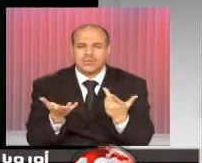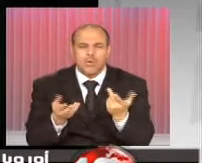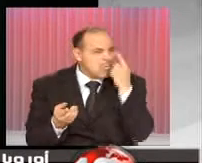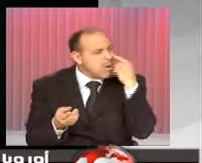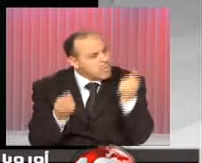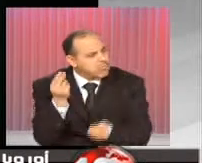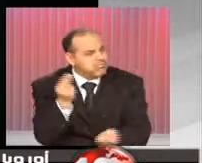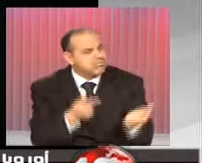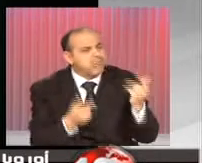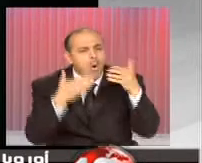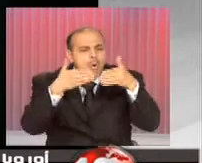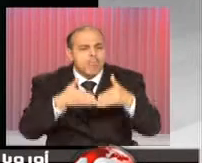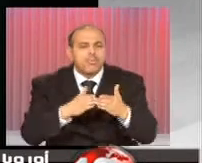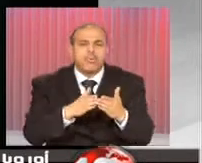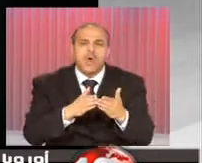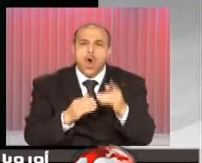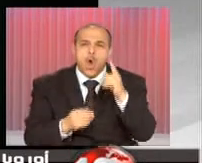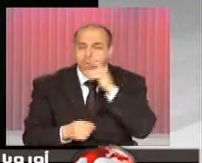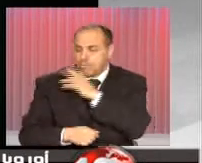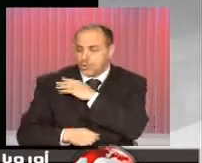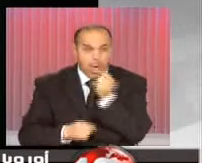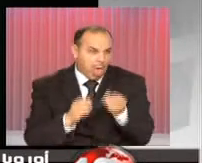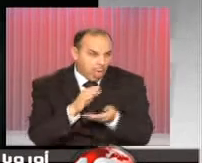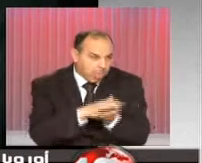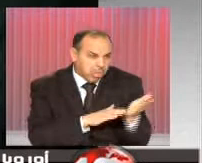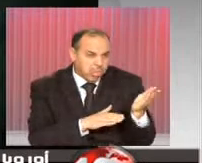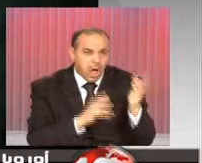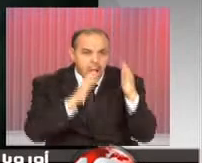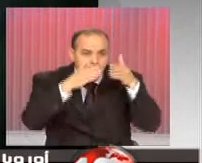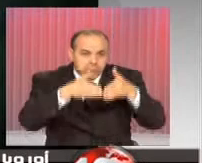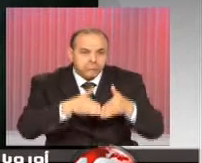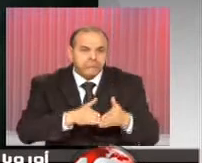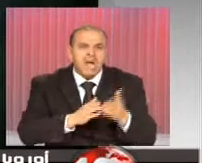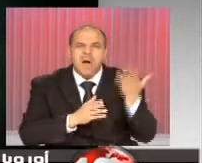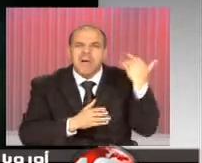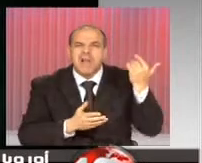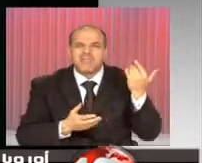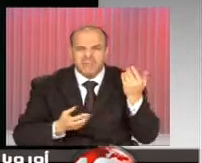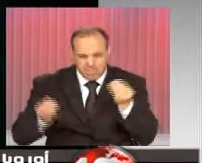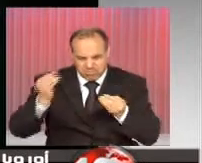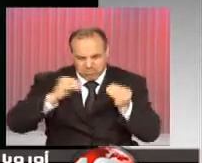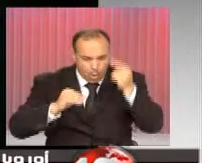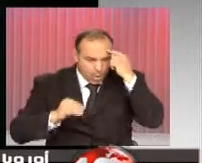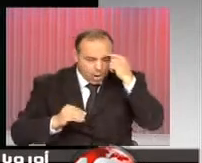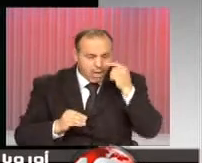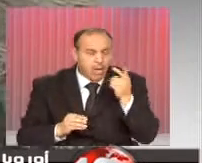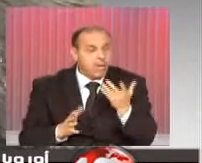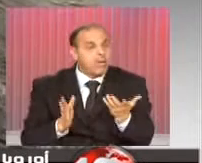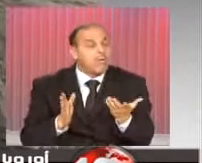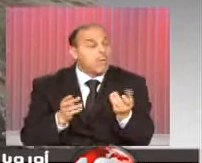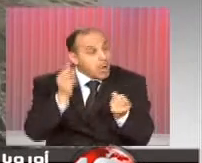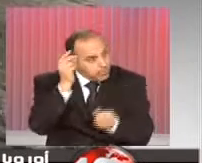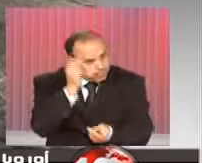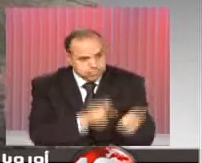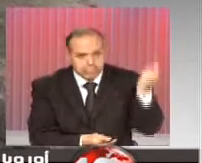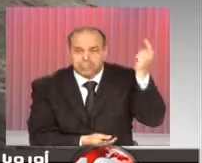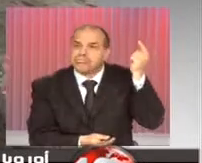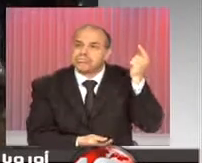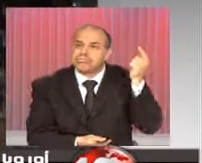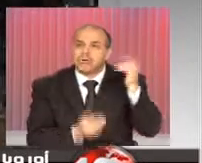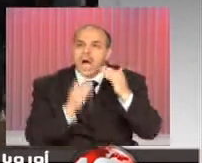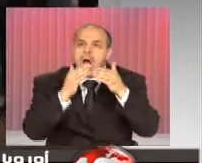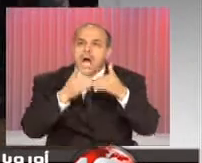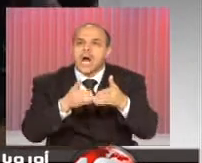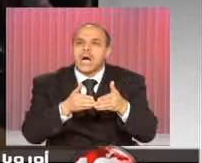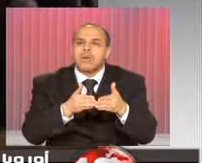مجهول. المهربون الذين أصبحوا يستخدمون سفن الشحن القديمة لنقل المهاجرين فروا كالعادة وتركوا السفينة